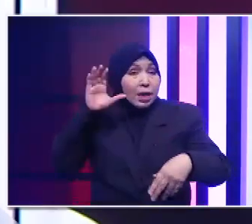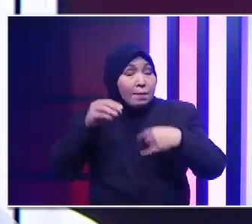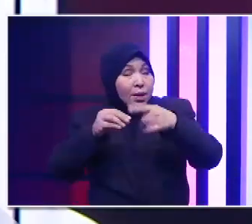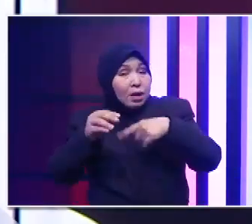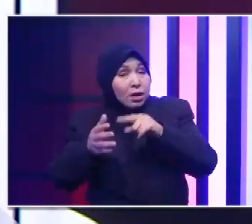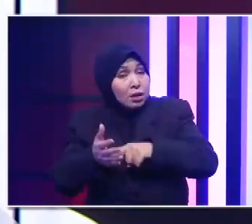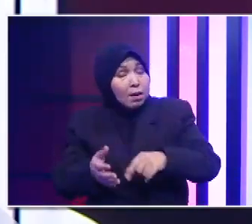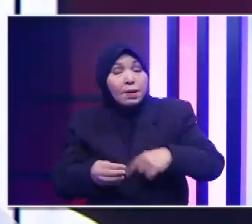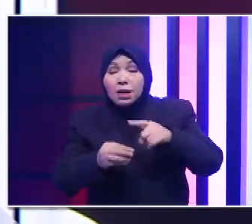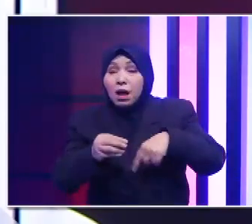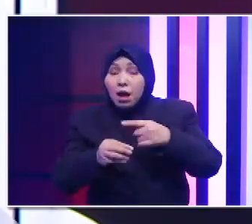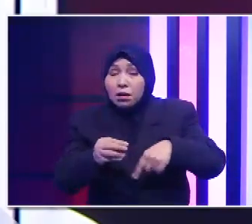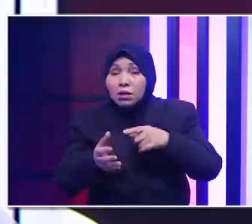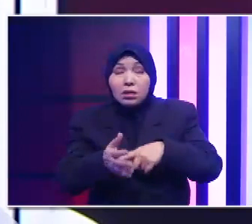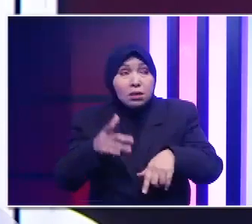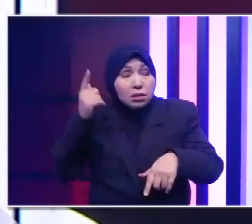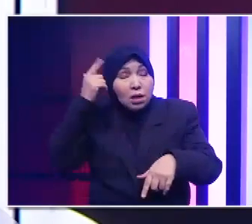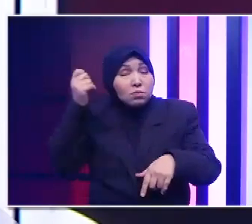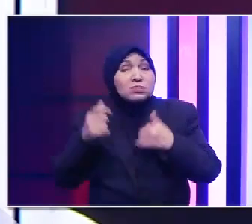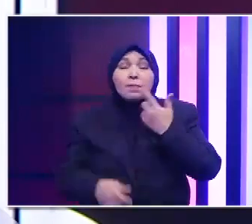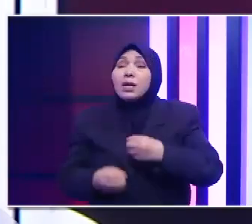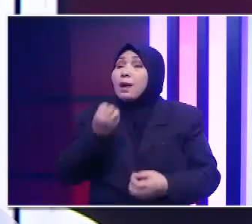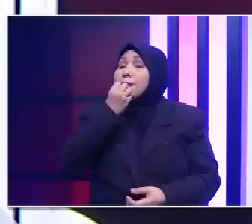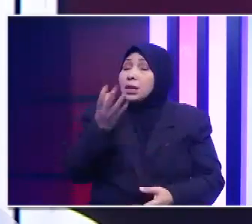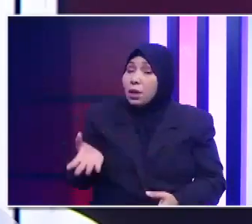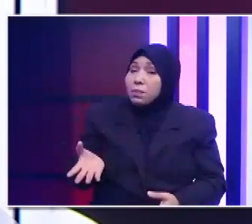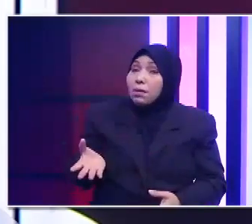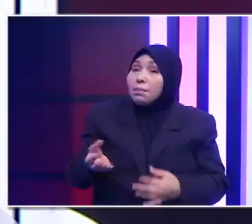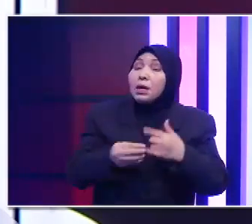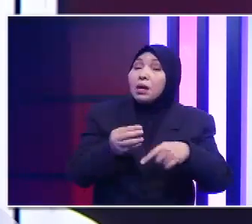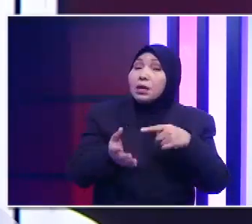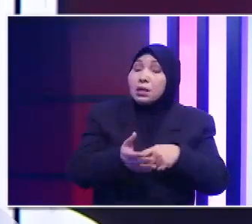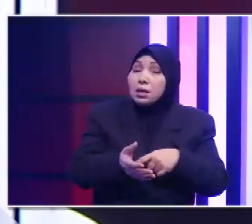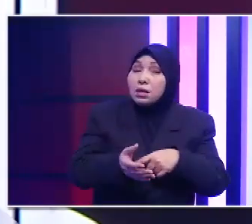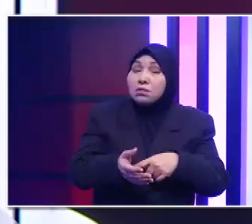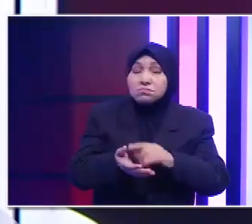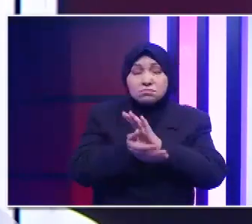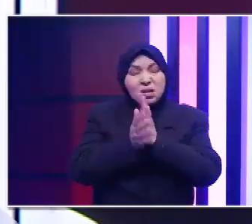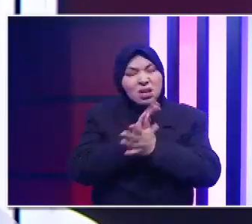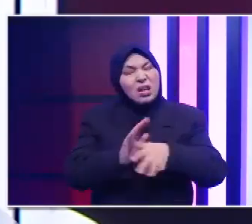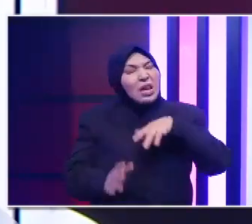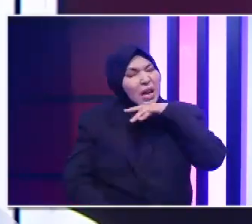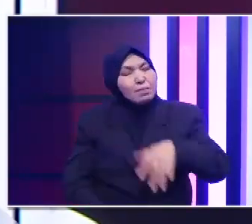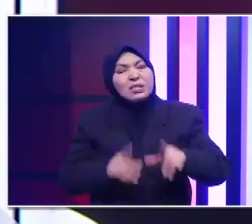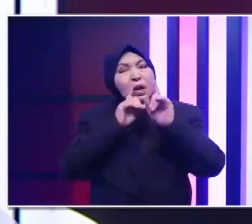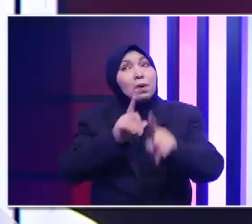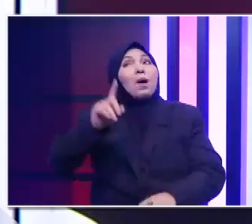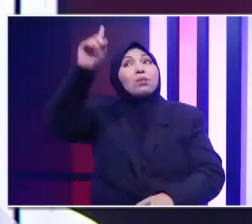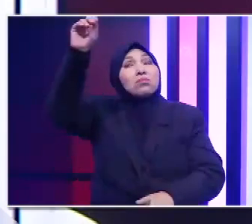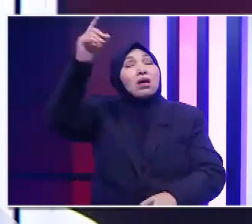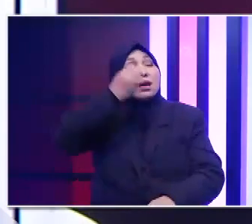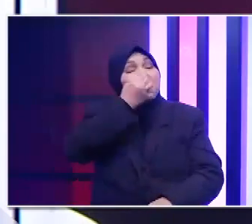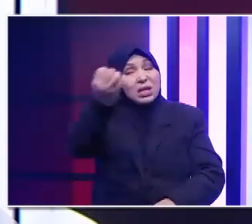Sebutkan alat menambahkah ada siapa yang memberitahu kamu kali ini kalian Abdul Halim khobir bahwa Allah yang